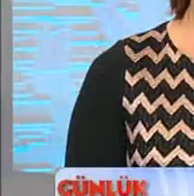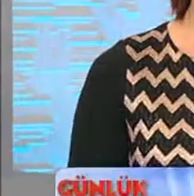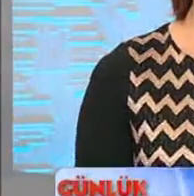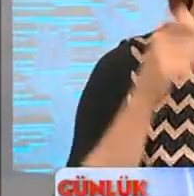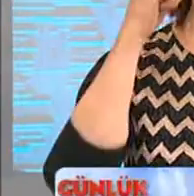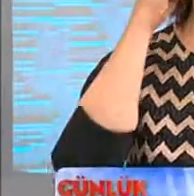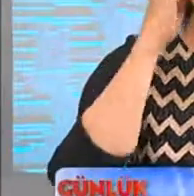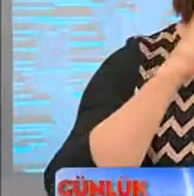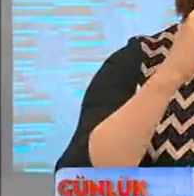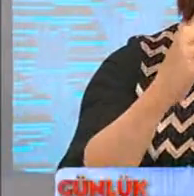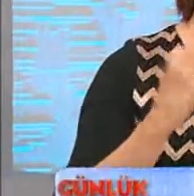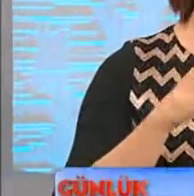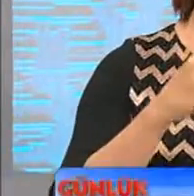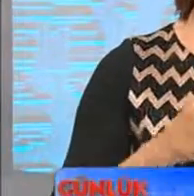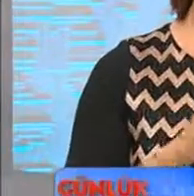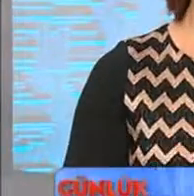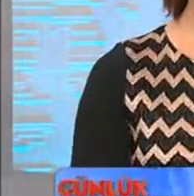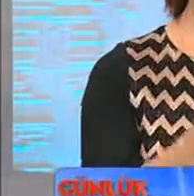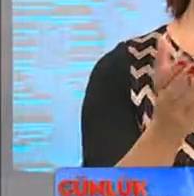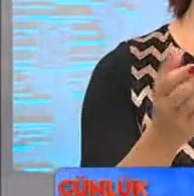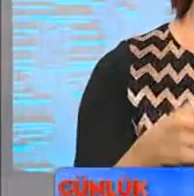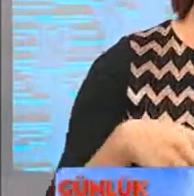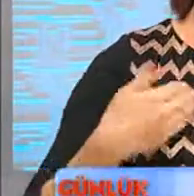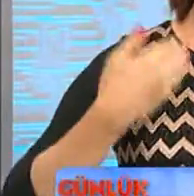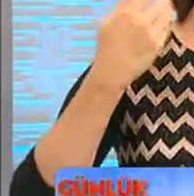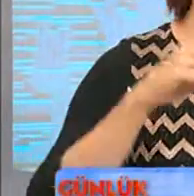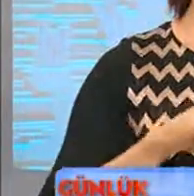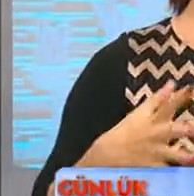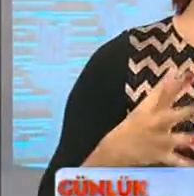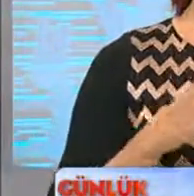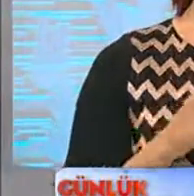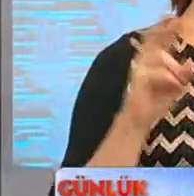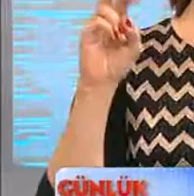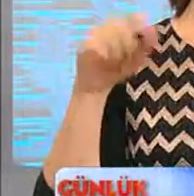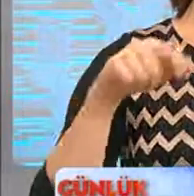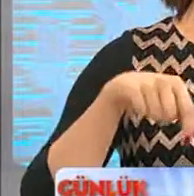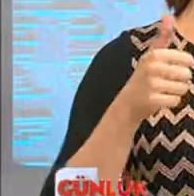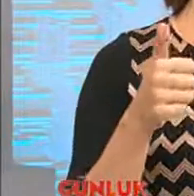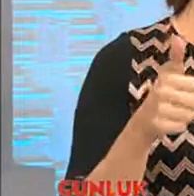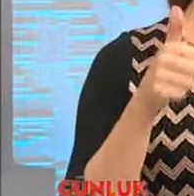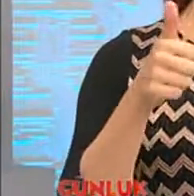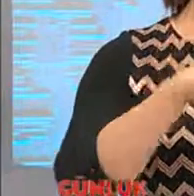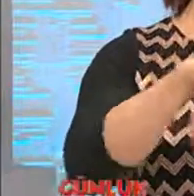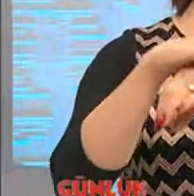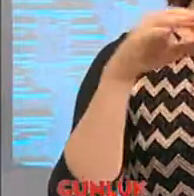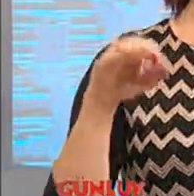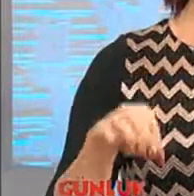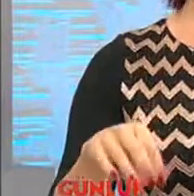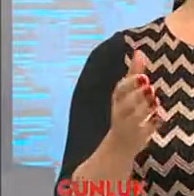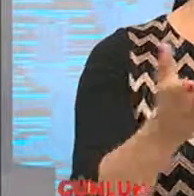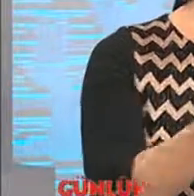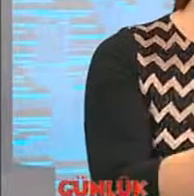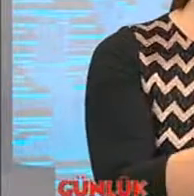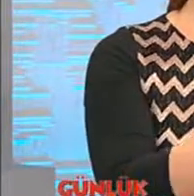Merhabalar efendim. Bütün Müslüman aleminin Miraç Kandili kutlu olsun. Hukuk ve sağlık konularıyla bugün de günlük